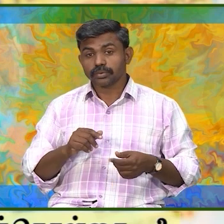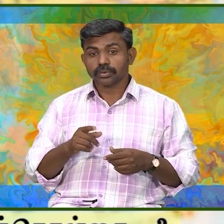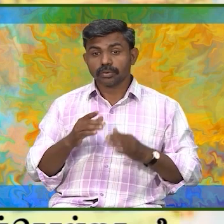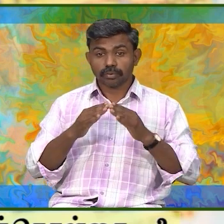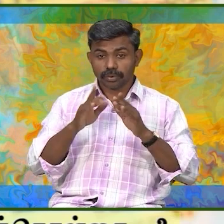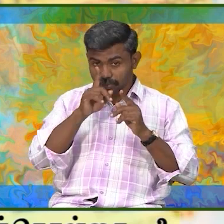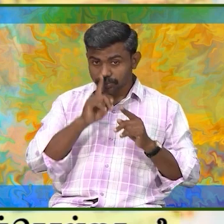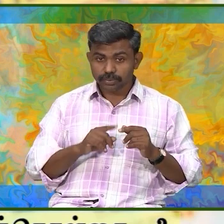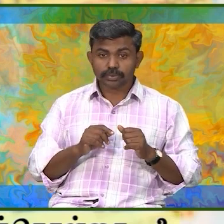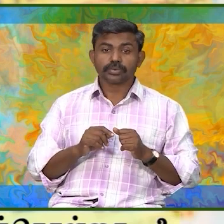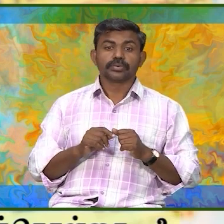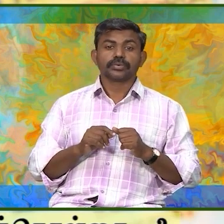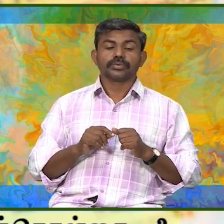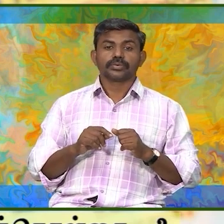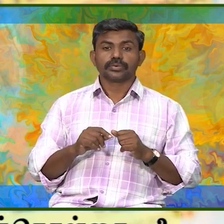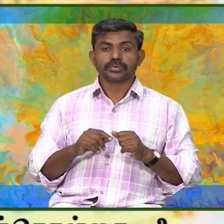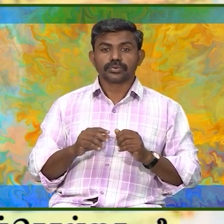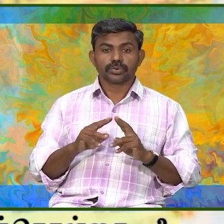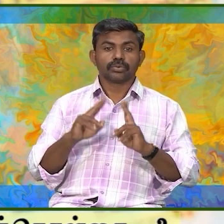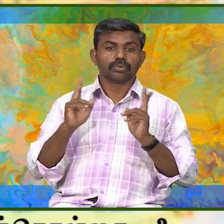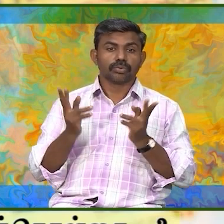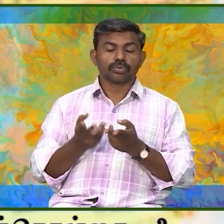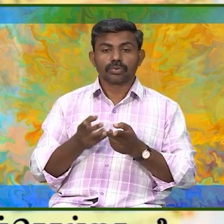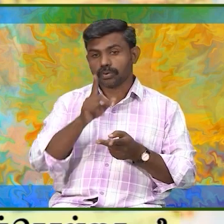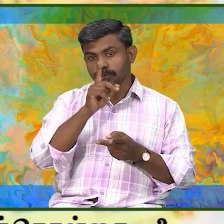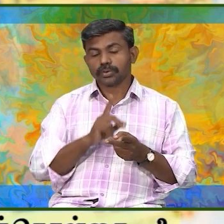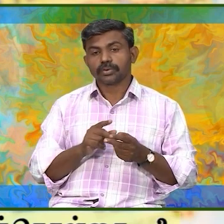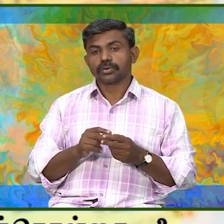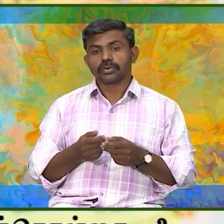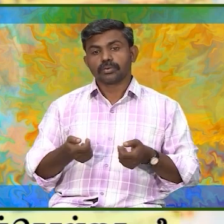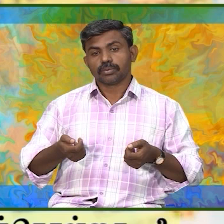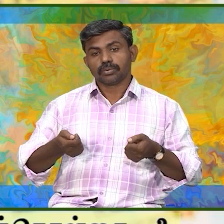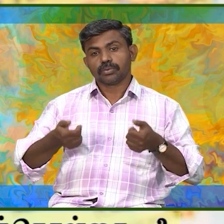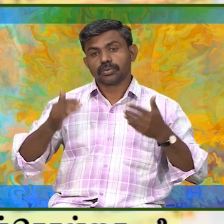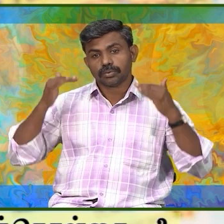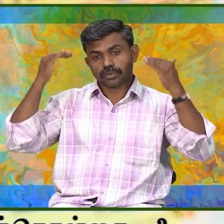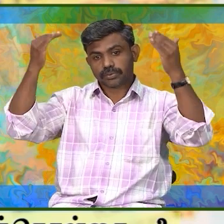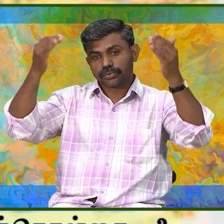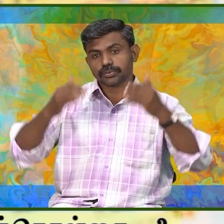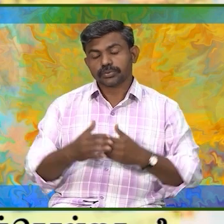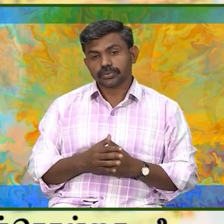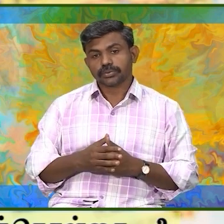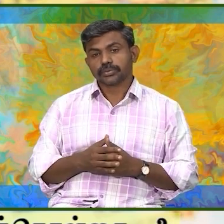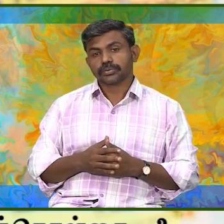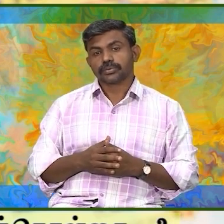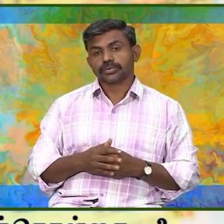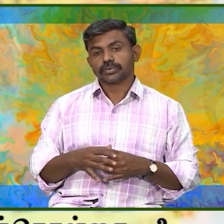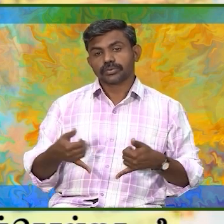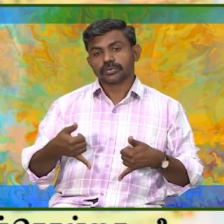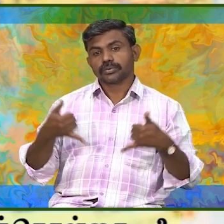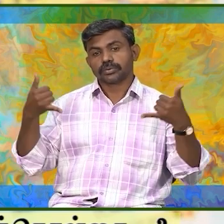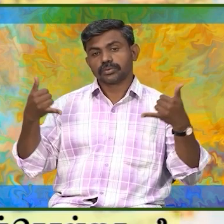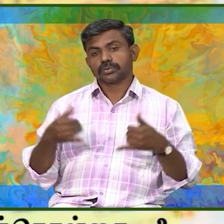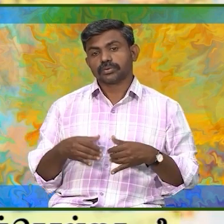வீடு அமைதியாக இருக்கும். அதே போல தான் இந்த உலகம் அமைதியாக இருந்தால் தான் பொருளாதார வளர்ச்சியை காண முடியும். அதனால தான்